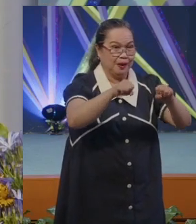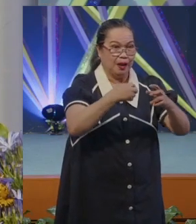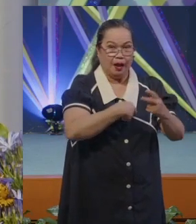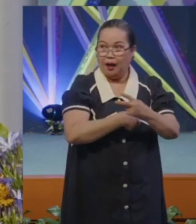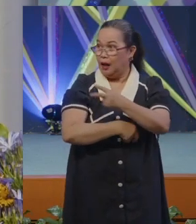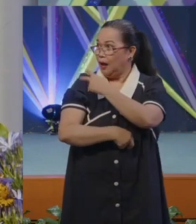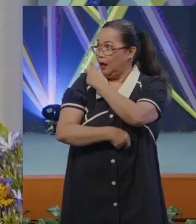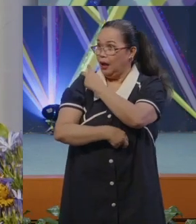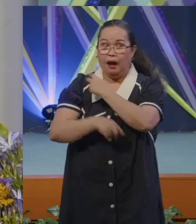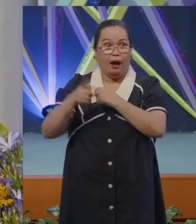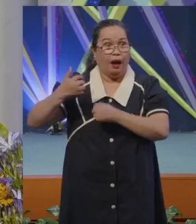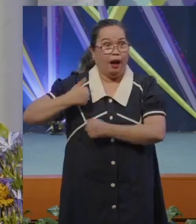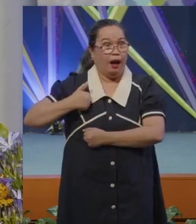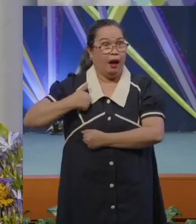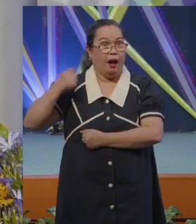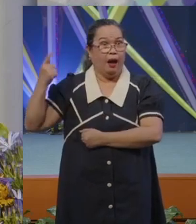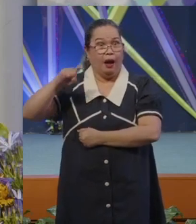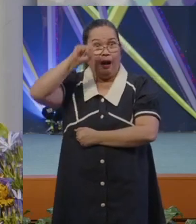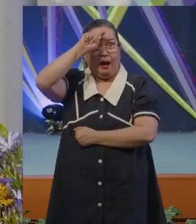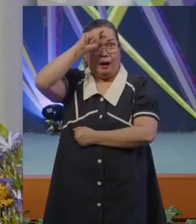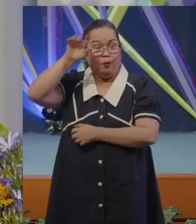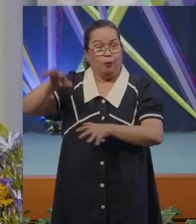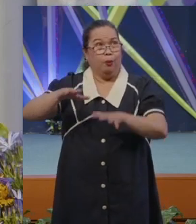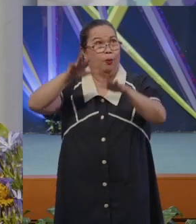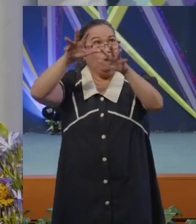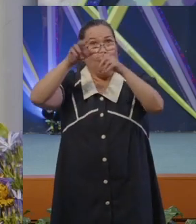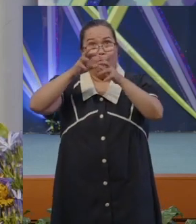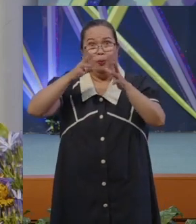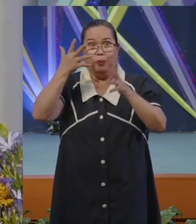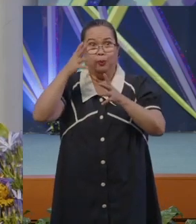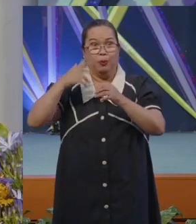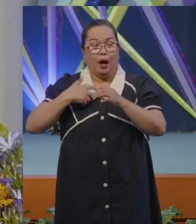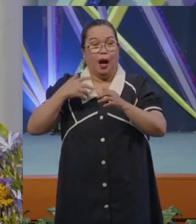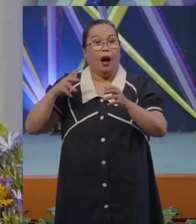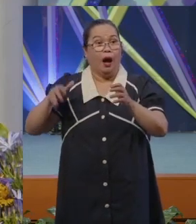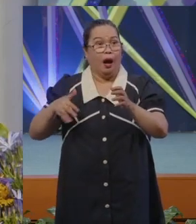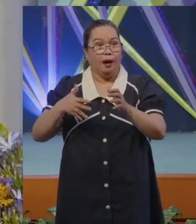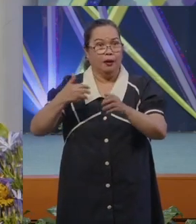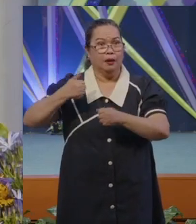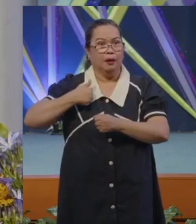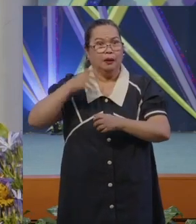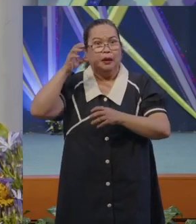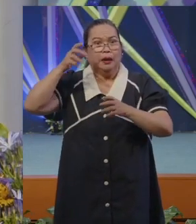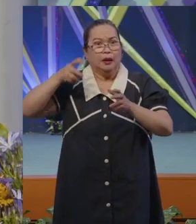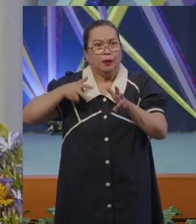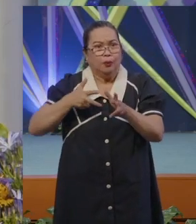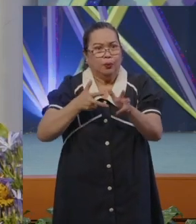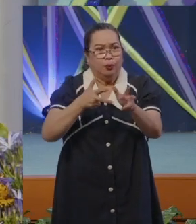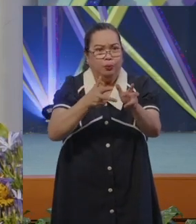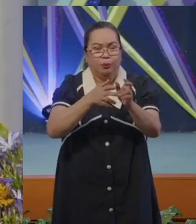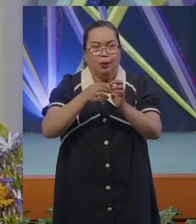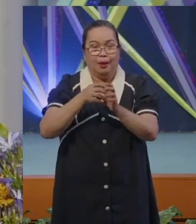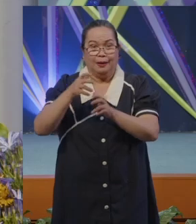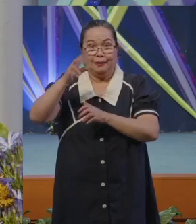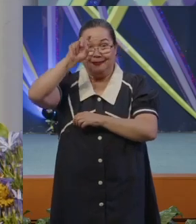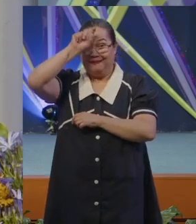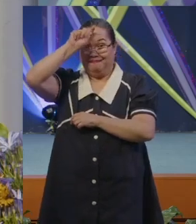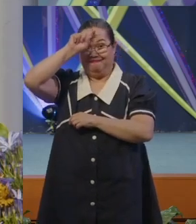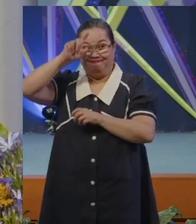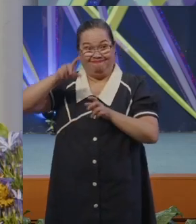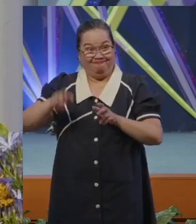ang Migdol, mga bulubunduking wilderness. Hinahabol sila ng mga